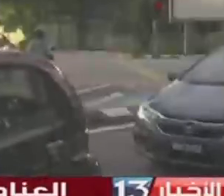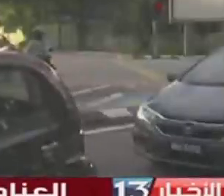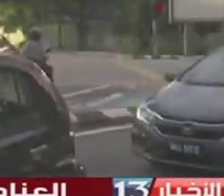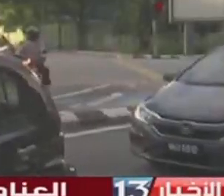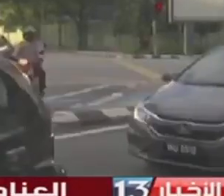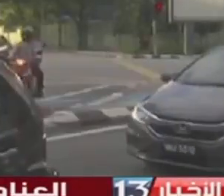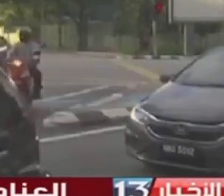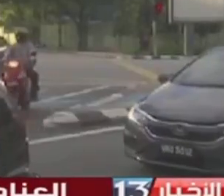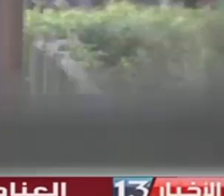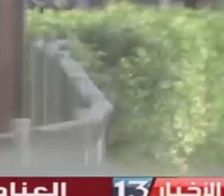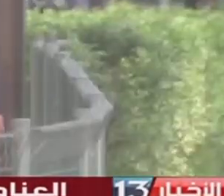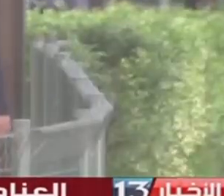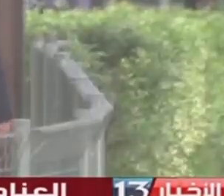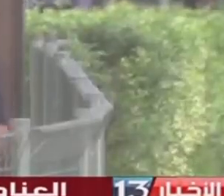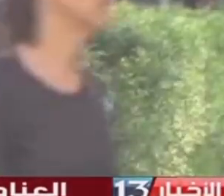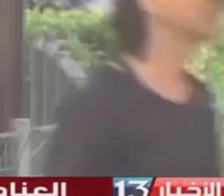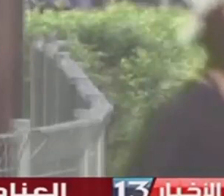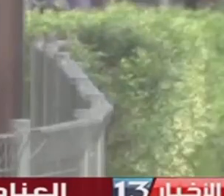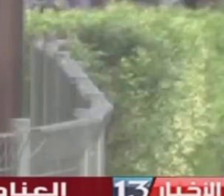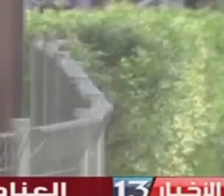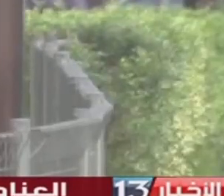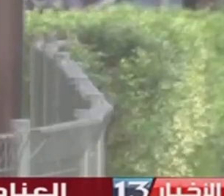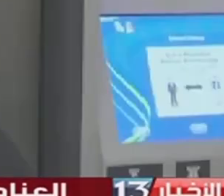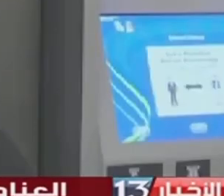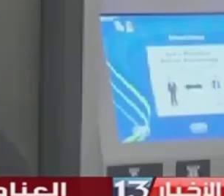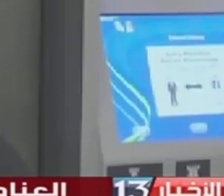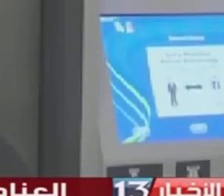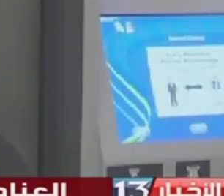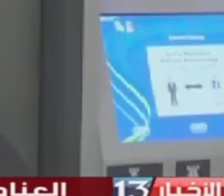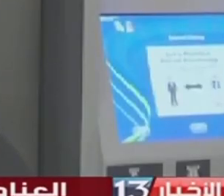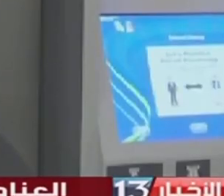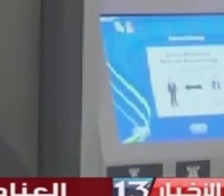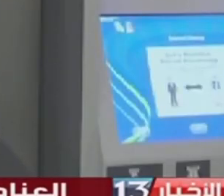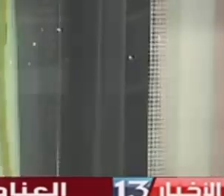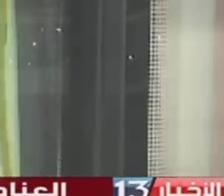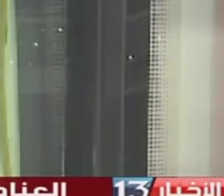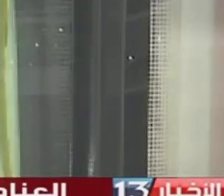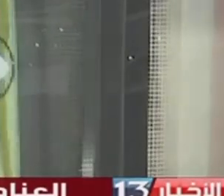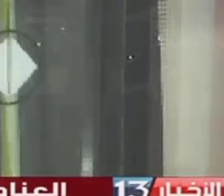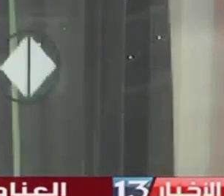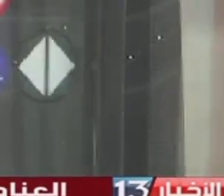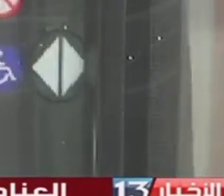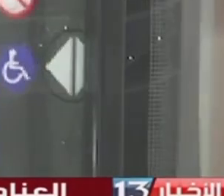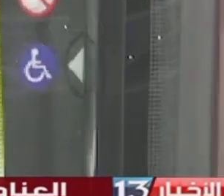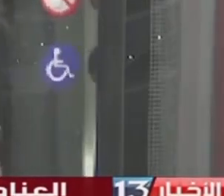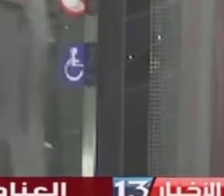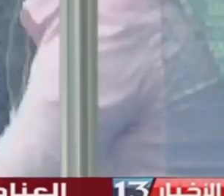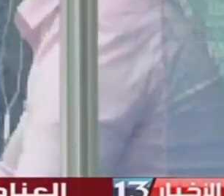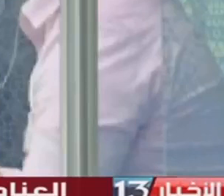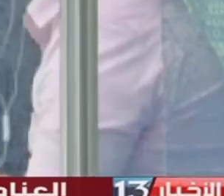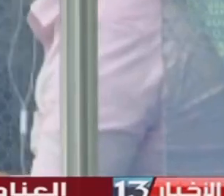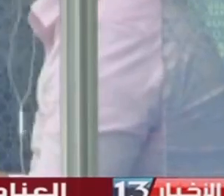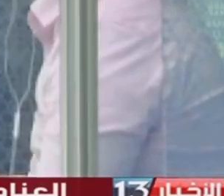رفع إجراءات العزل والإغلاق أو تخفيفها في معظم دول العالم وسط دعوات للالتزام بقواعد السلامة